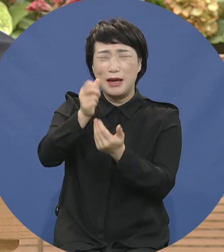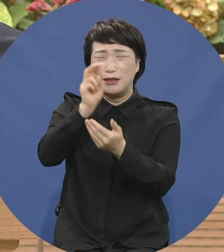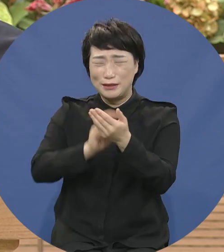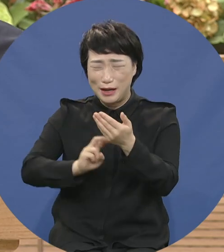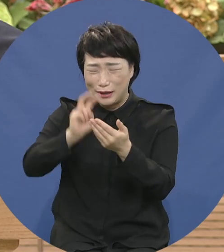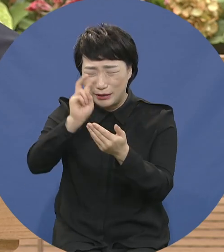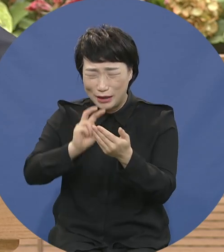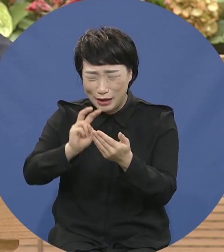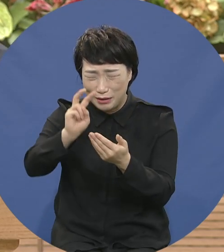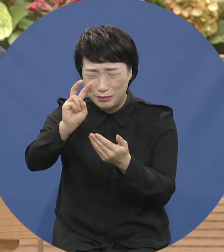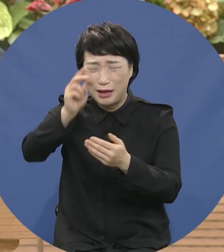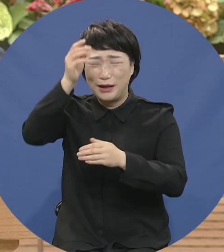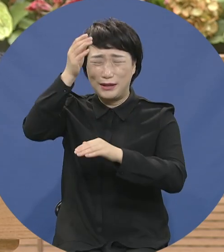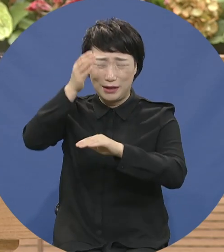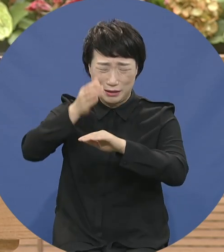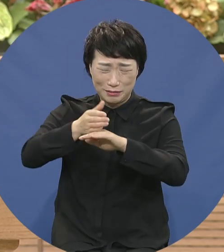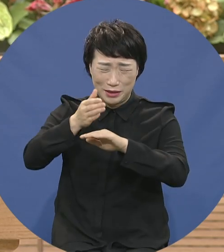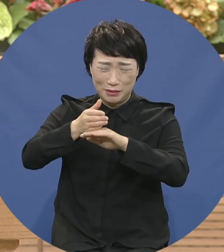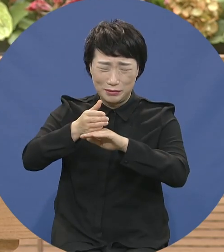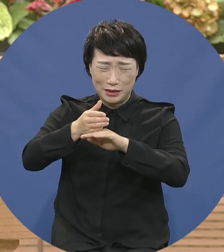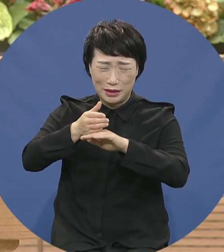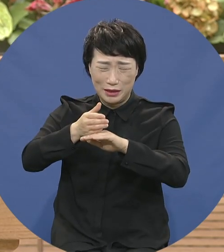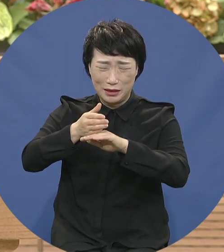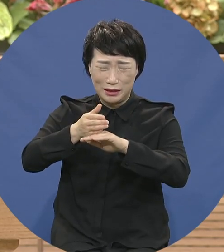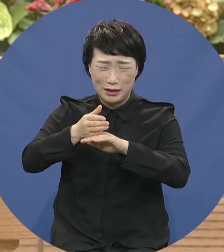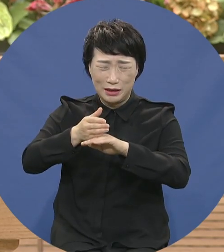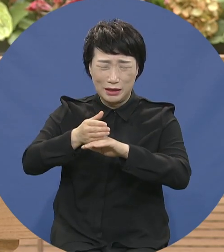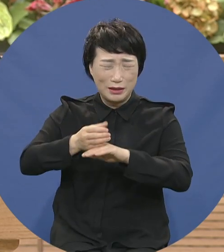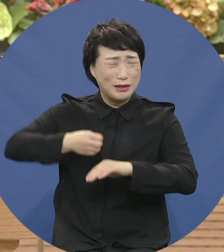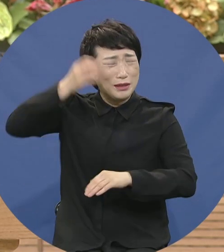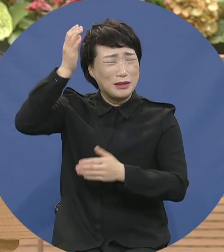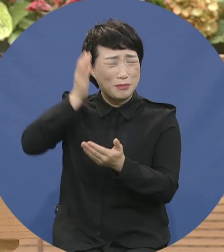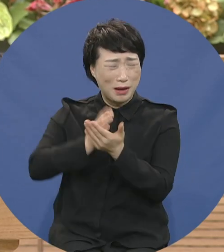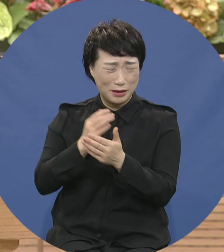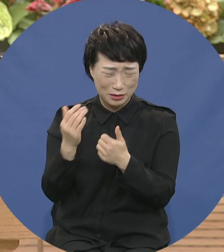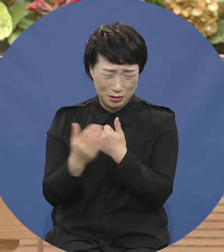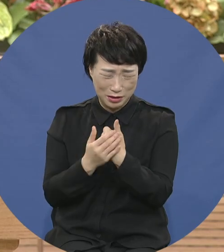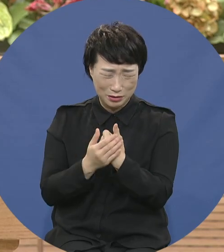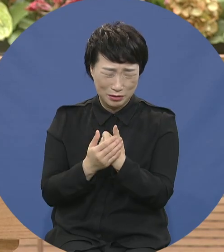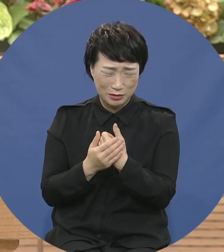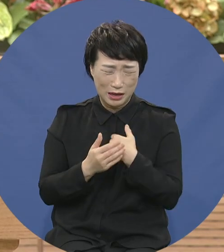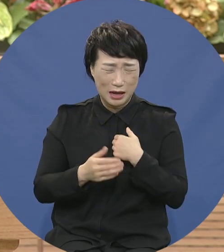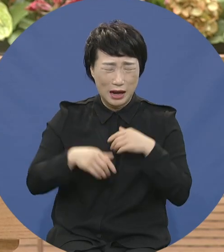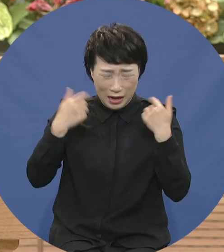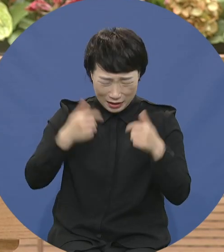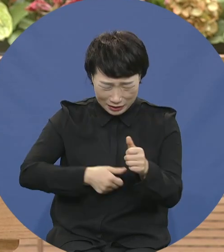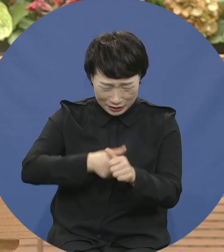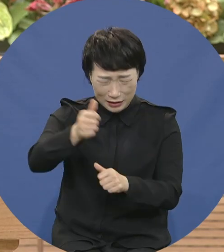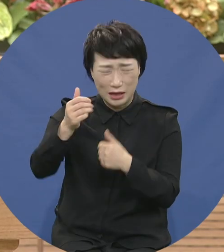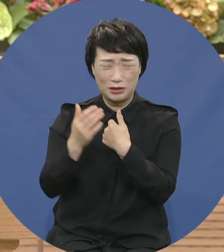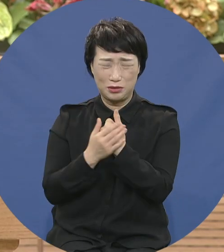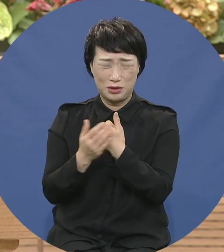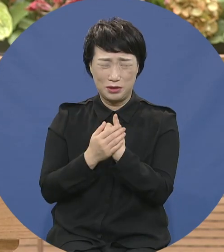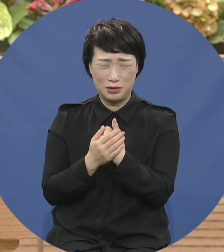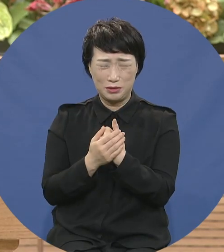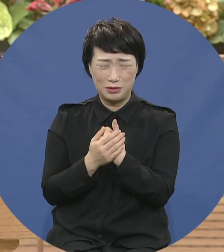찬양합니다. 감사합니다. 잊지 말게 도와주시고 결코 승리케